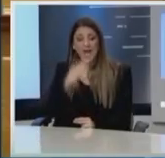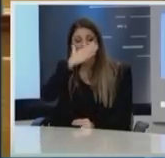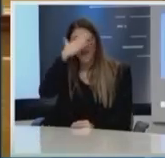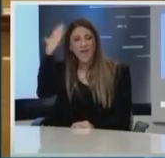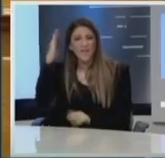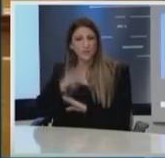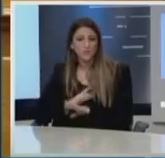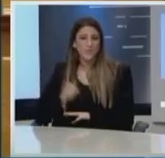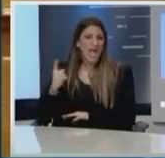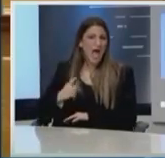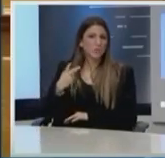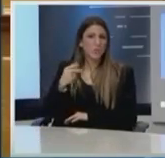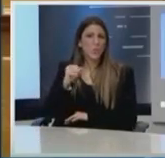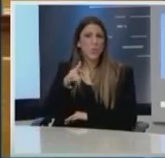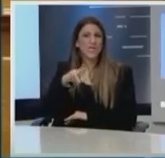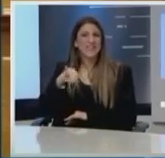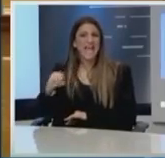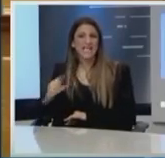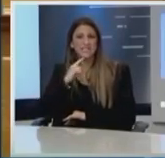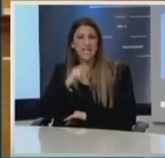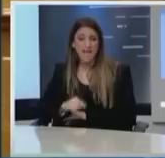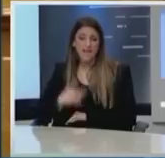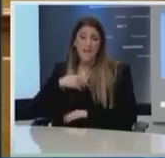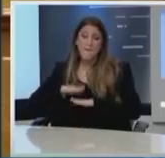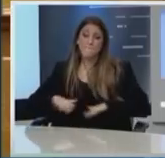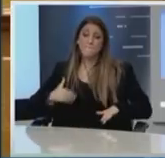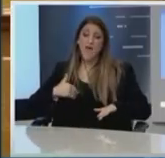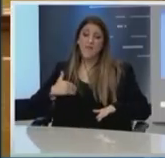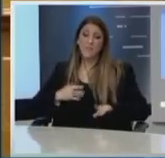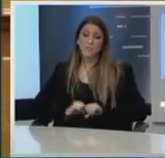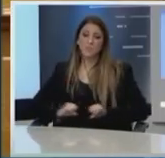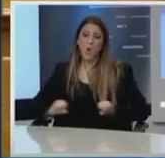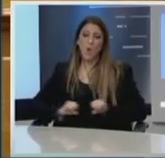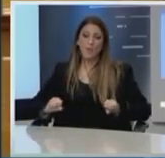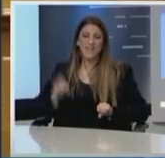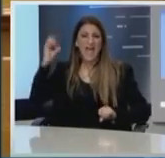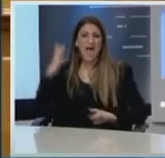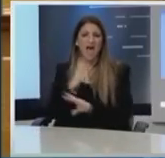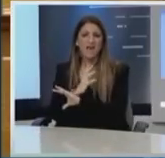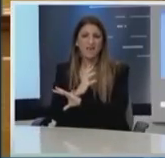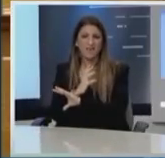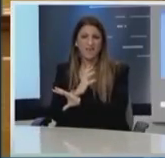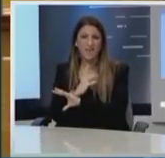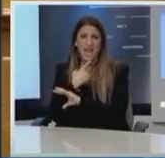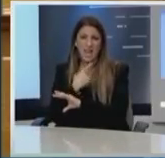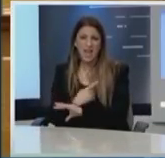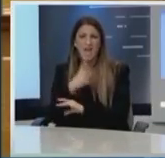Έβγαινε ο Κουρτάκης και έλεγε ότι τα παιδιά μου είναι τρομοκράτες και αναρχικοί και φίλοι της Πόνας